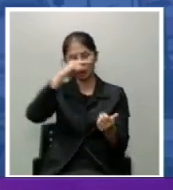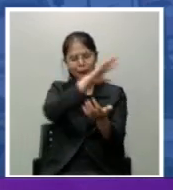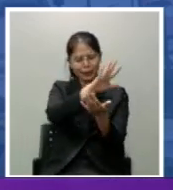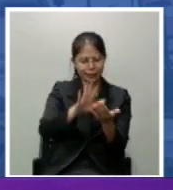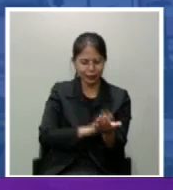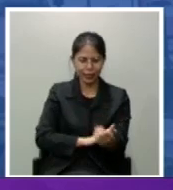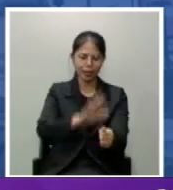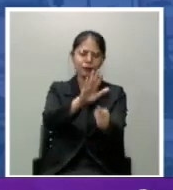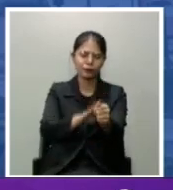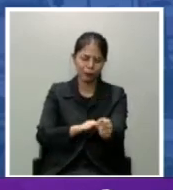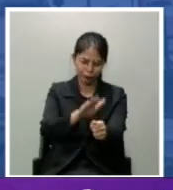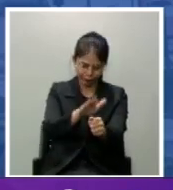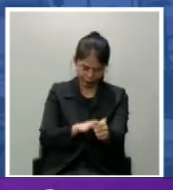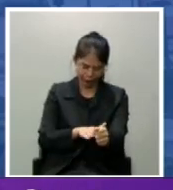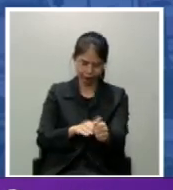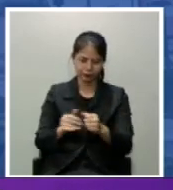ย